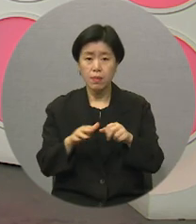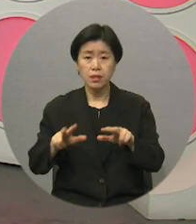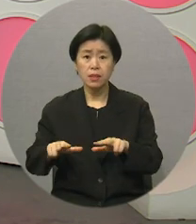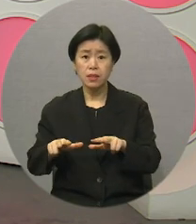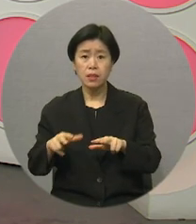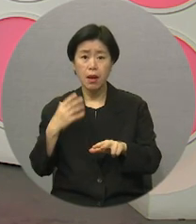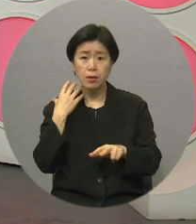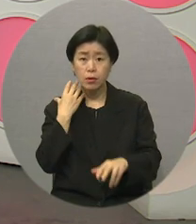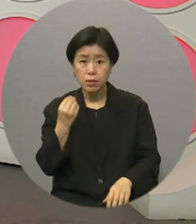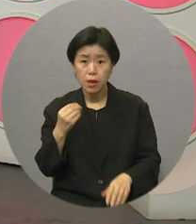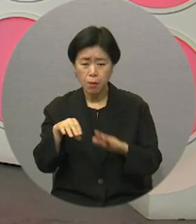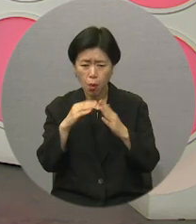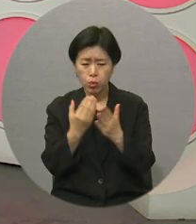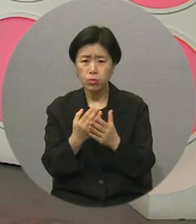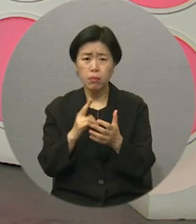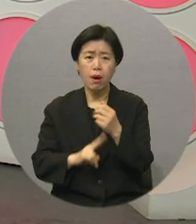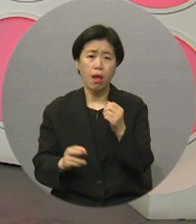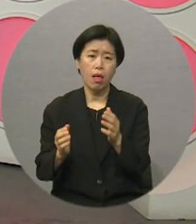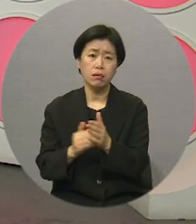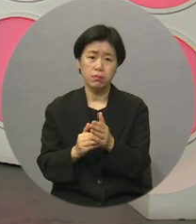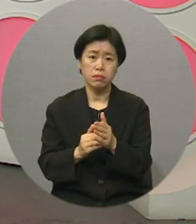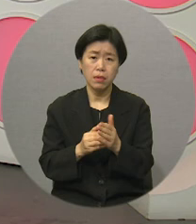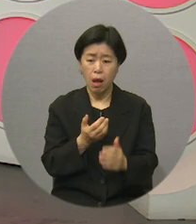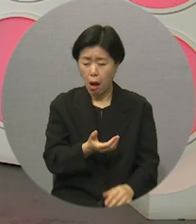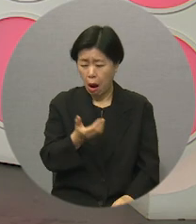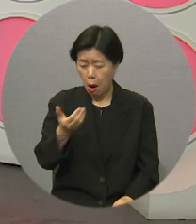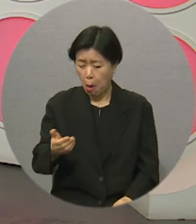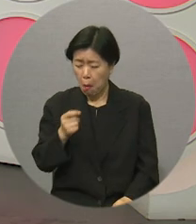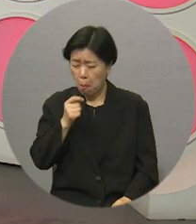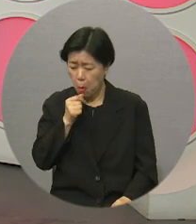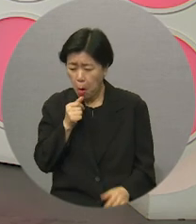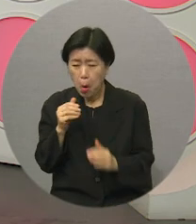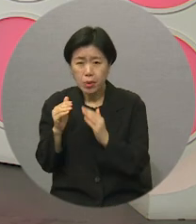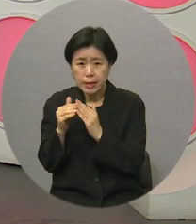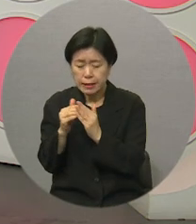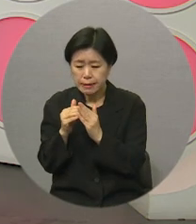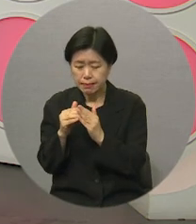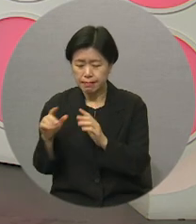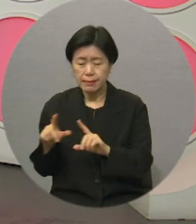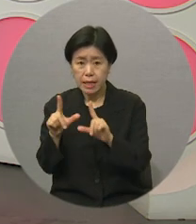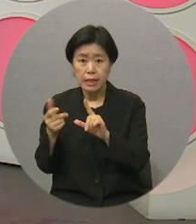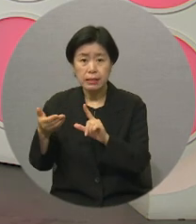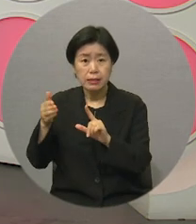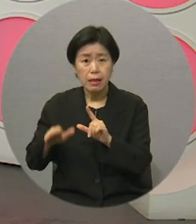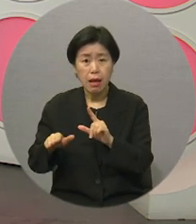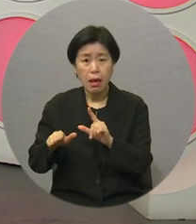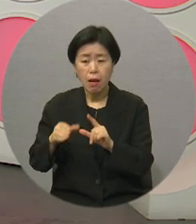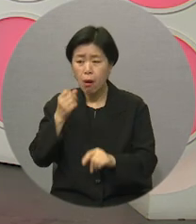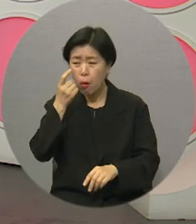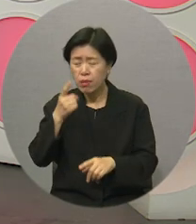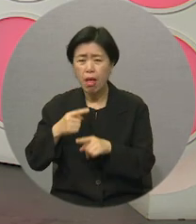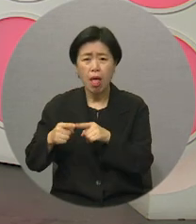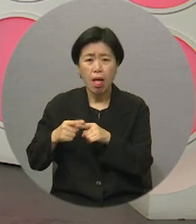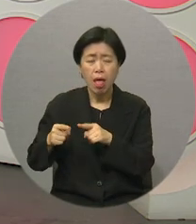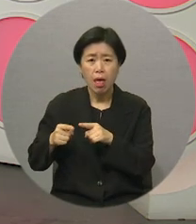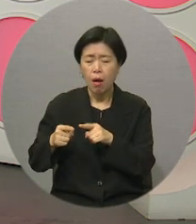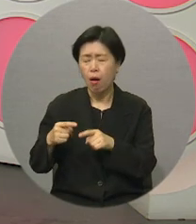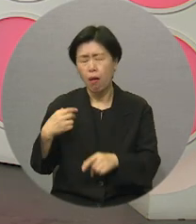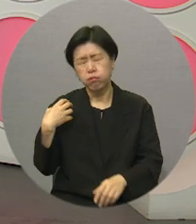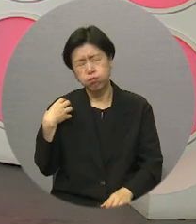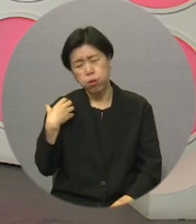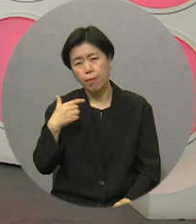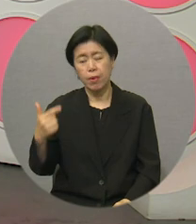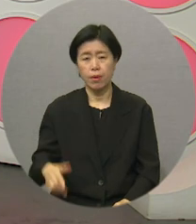비우고 쪽방으로 옮겼지만 그마저도 월세가 밀려서 언제 쫓겨날지 모르겠습니다. 모든